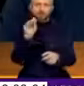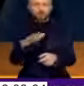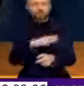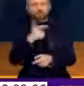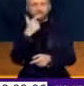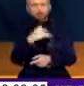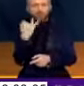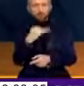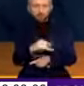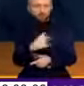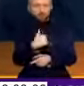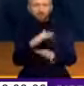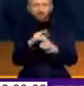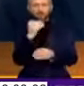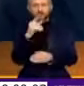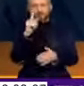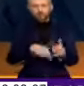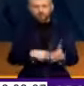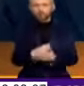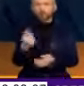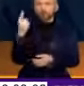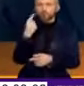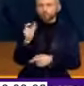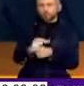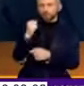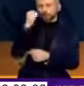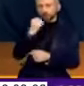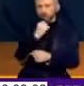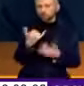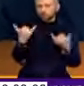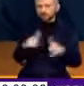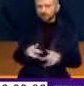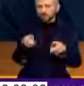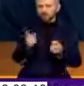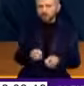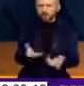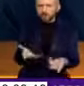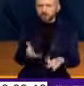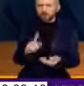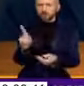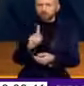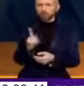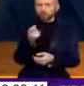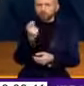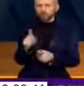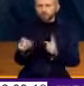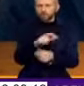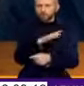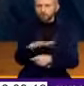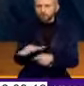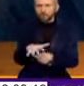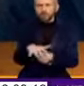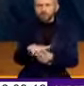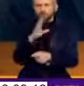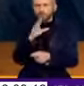Пане Юрій, я тільки на вас надіюсь. Почули, дуже дякуємо. До речі, дуже дивно, насправді, що жодної реакції не було, тому що